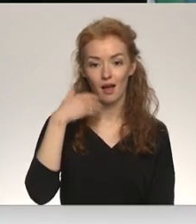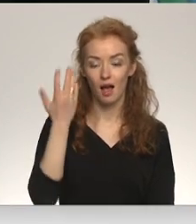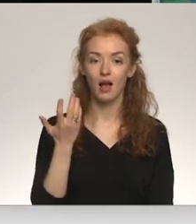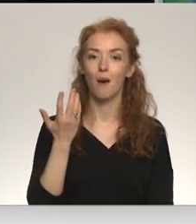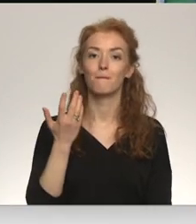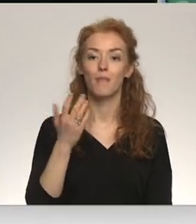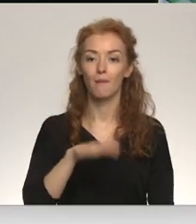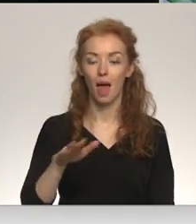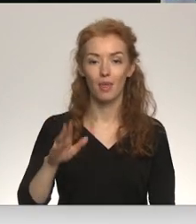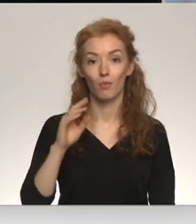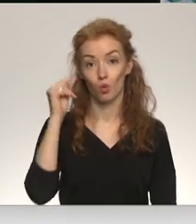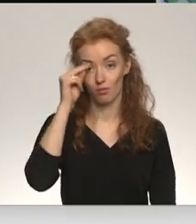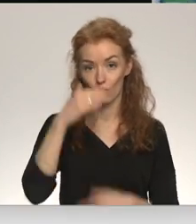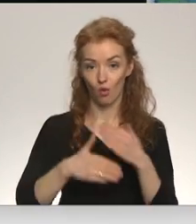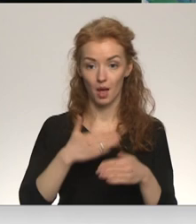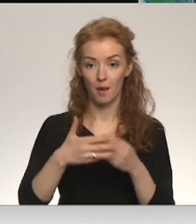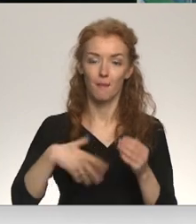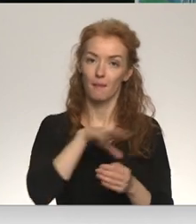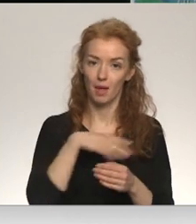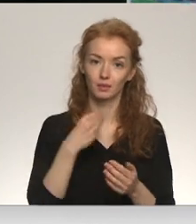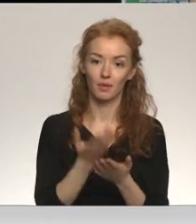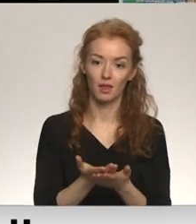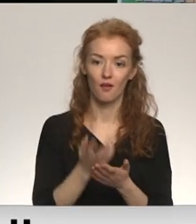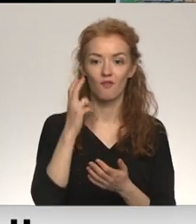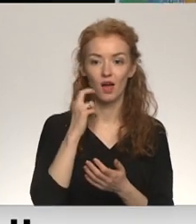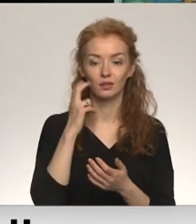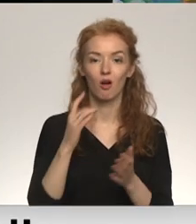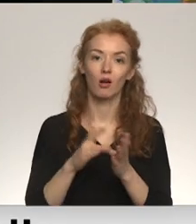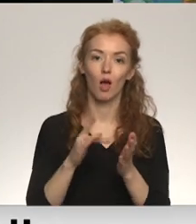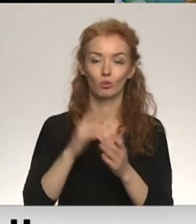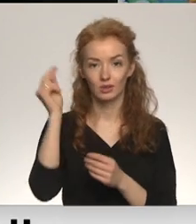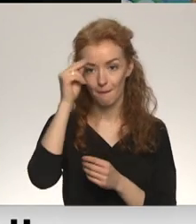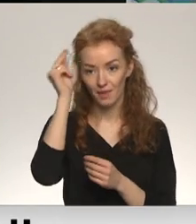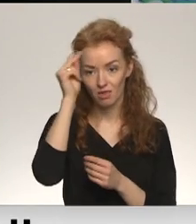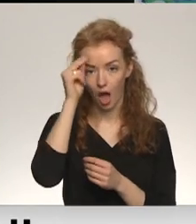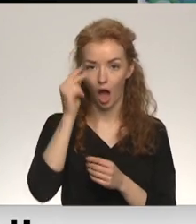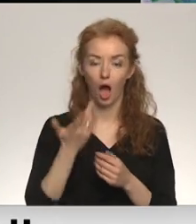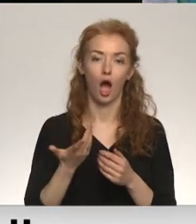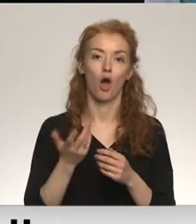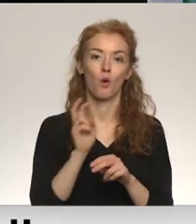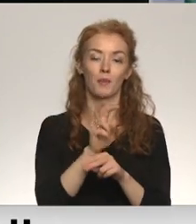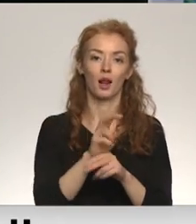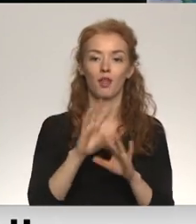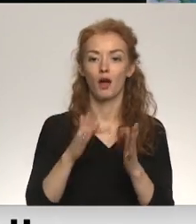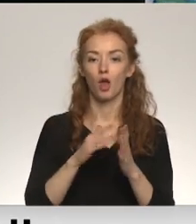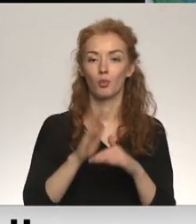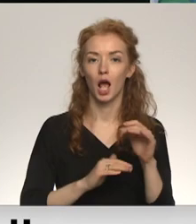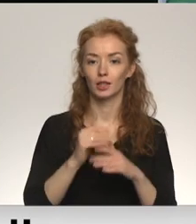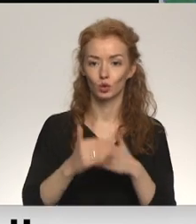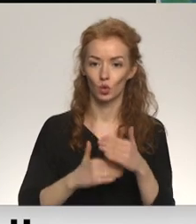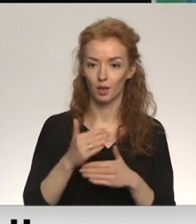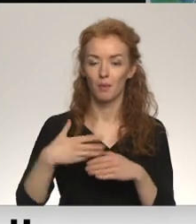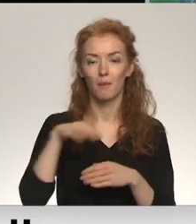latviešu valodu vai vienalga kāda nodarbība, tajā laikā mēs tomēr piedāvāsim bērni vecākiem kaut kādu semināru pavadīt vai kādu praktisko nodarbību. Tas, protams,